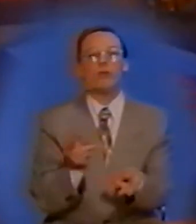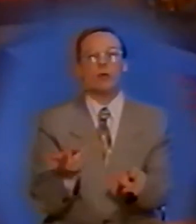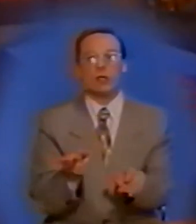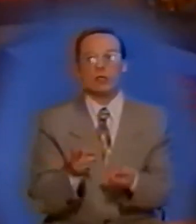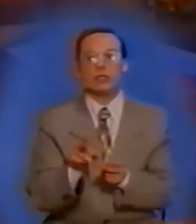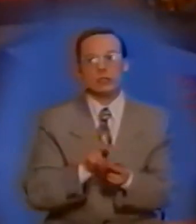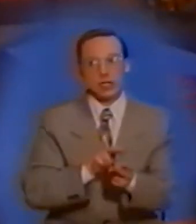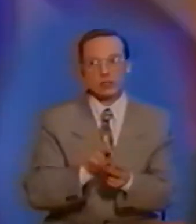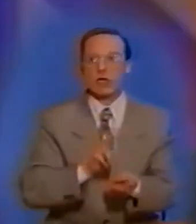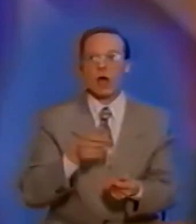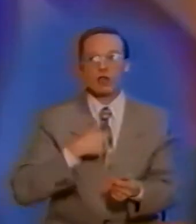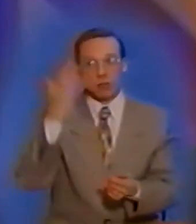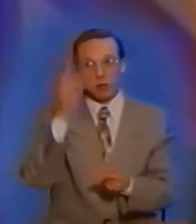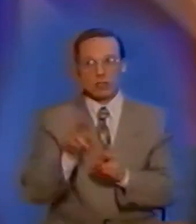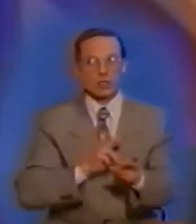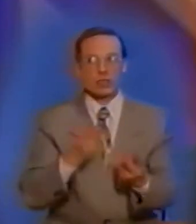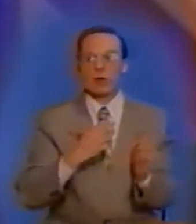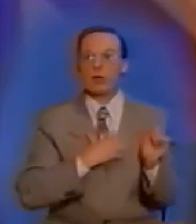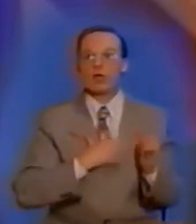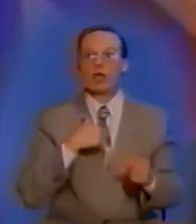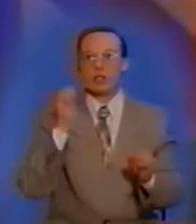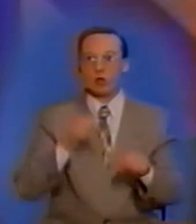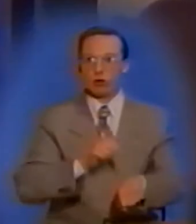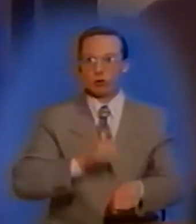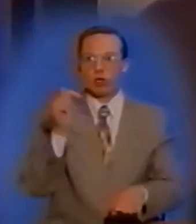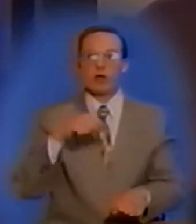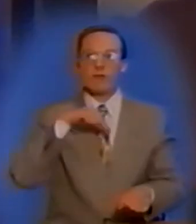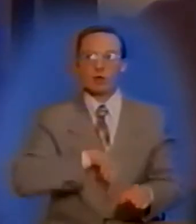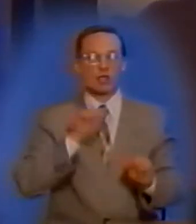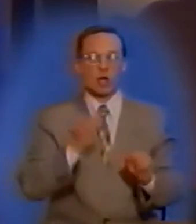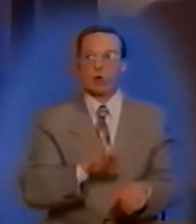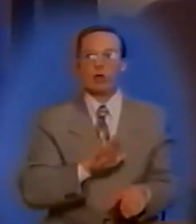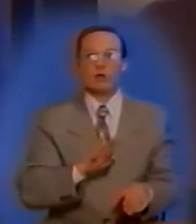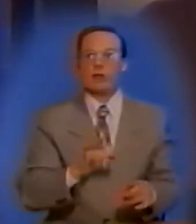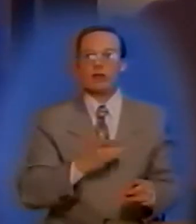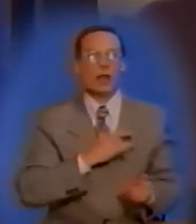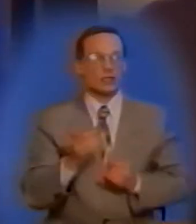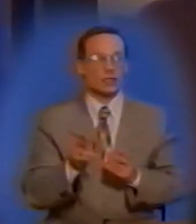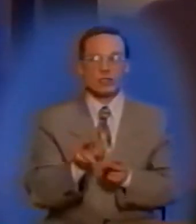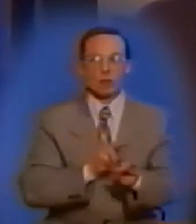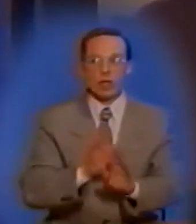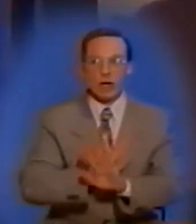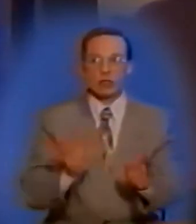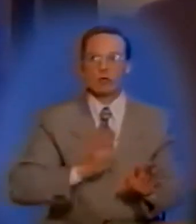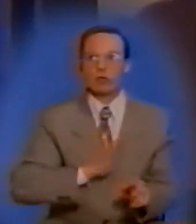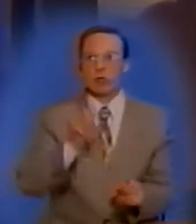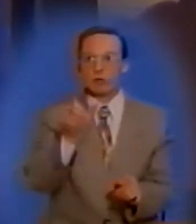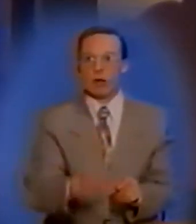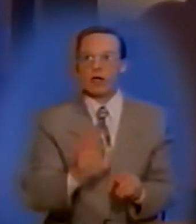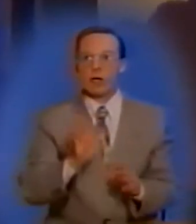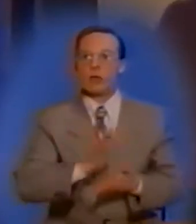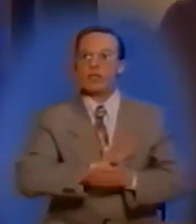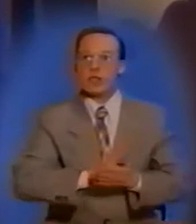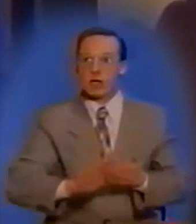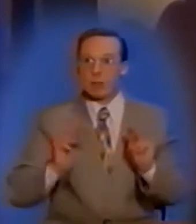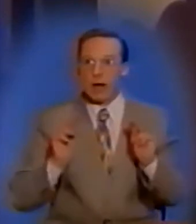žmonių gyvenime. Aš eitų viduje taip. Aš galiu nesimylėti, aš galiu būti žmogus, kuris visiškai kaip vos necelibatė,